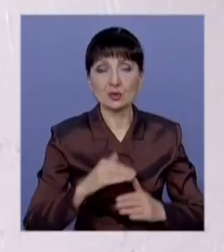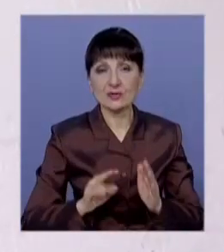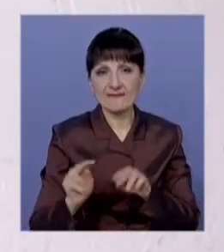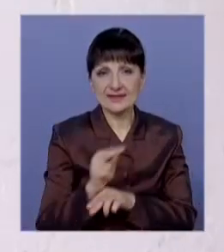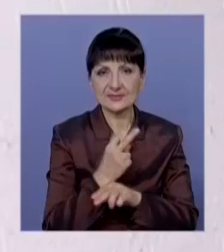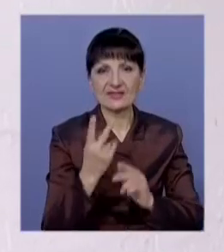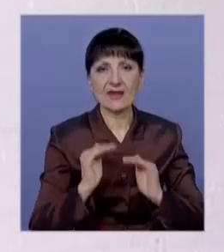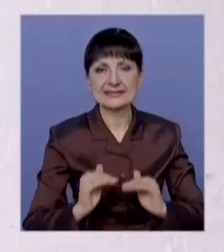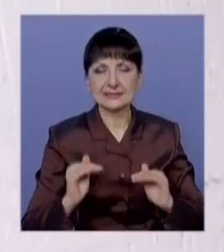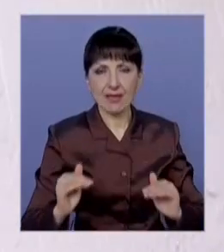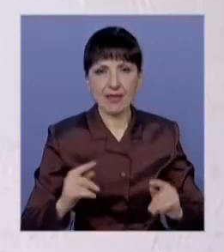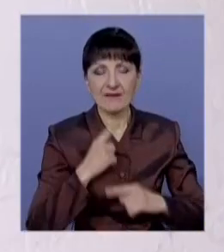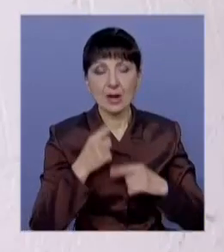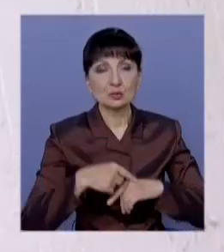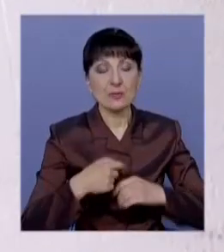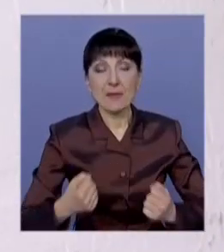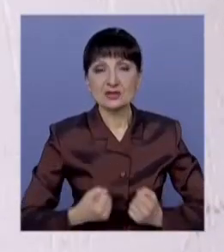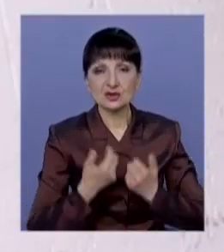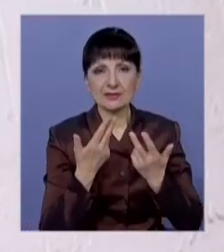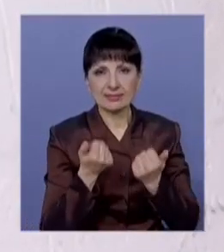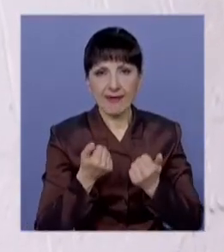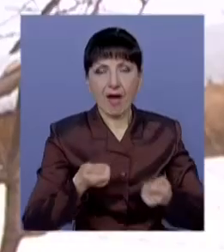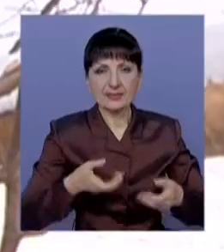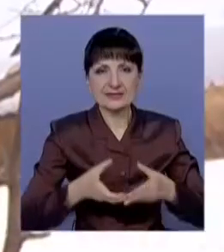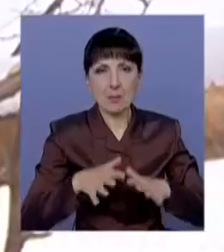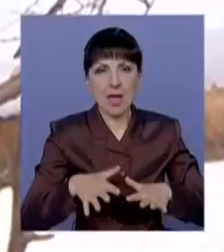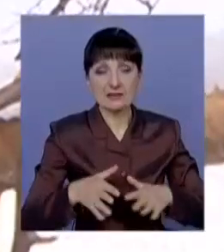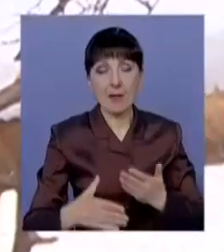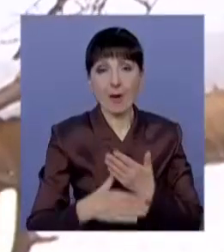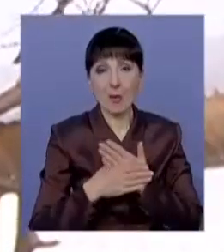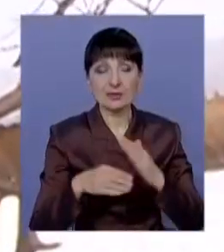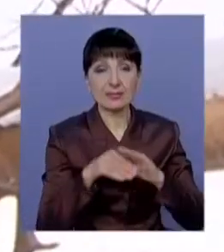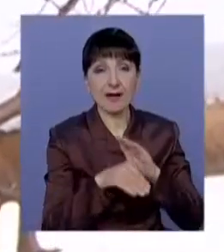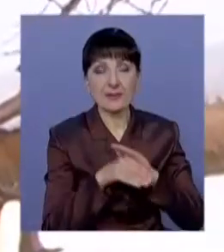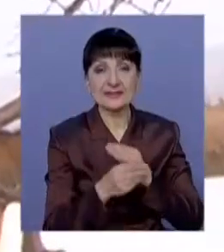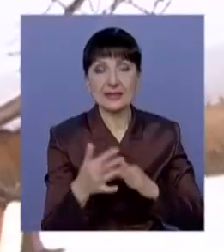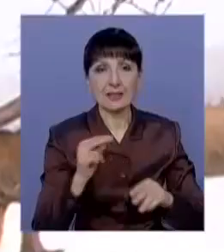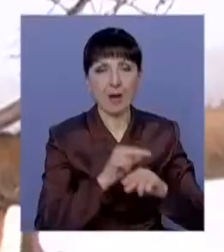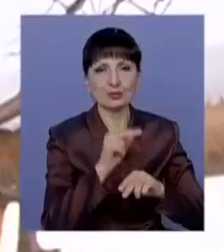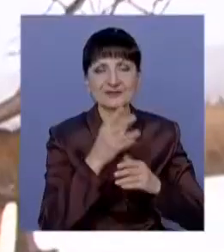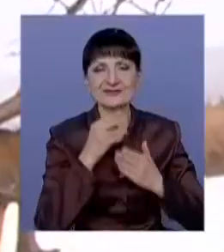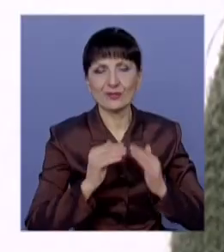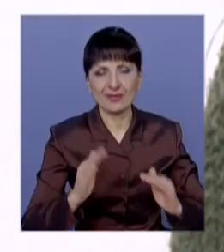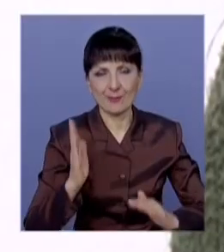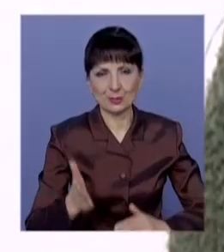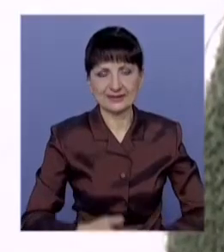своих детей. Говорит, ощутимая поддержка местной администрации поможет ей накопить средства на обучение своих детей.